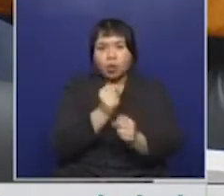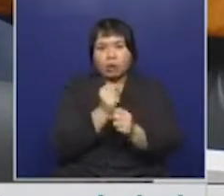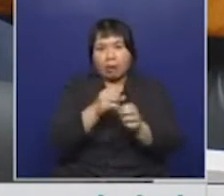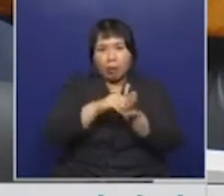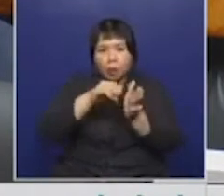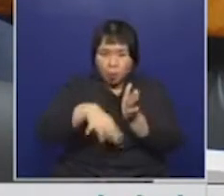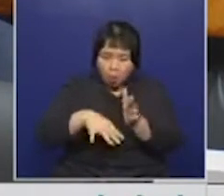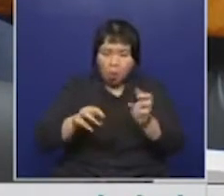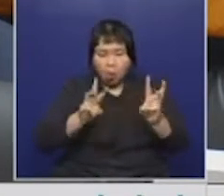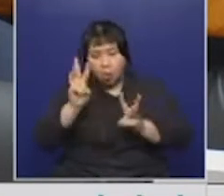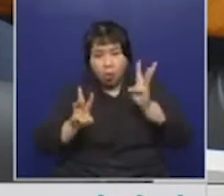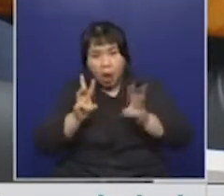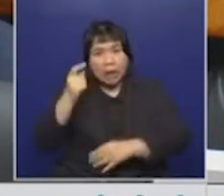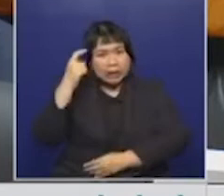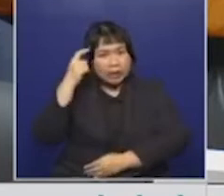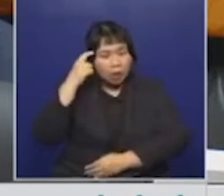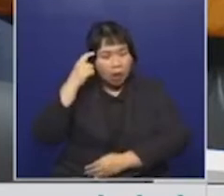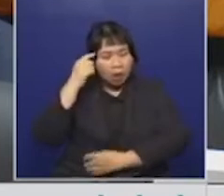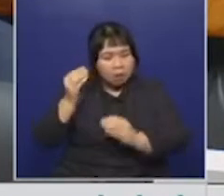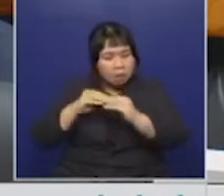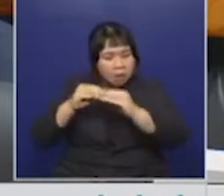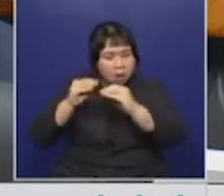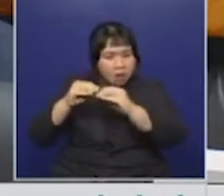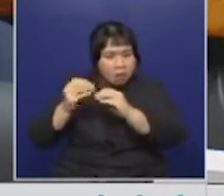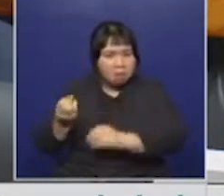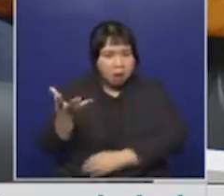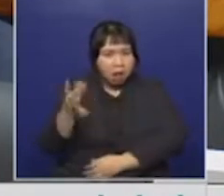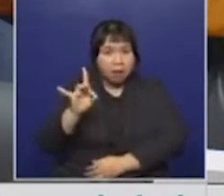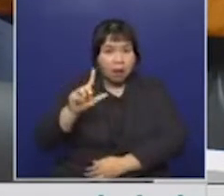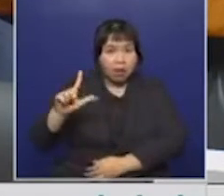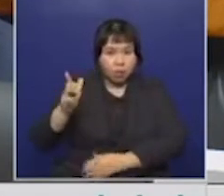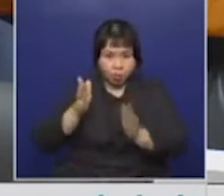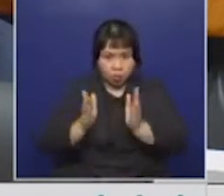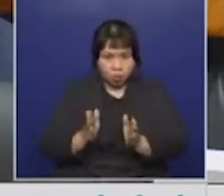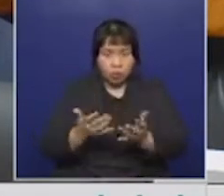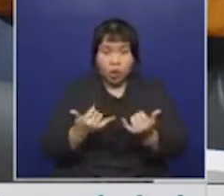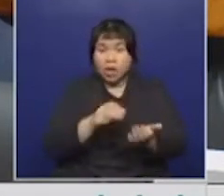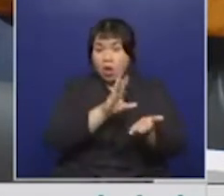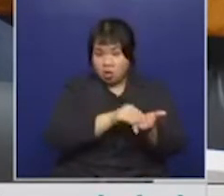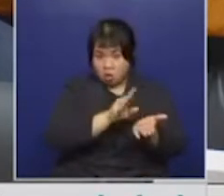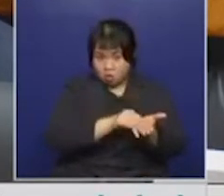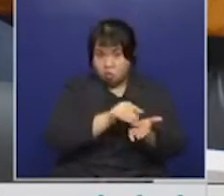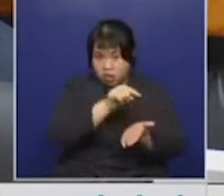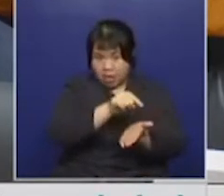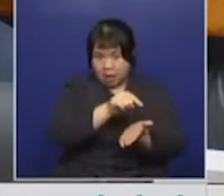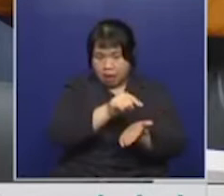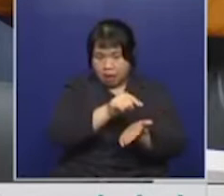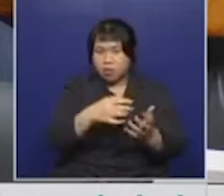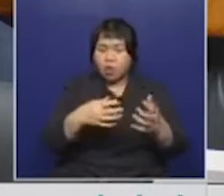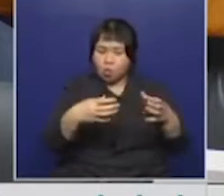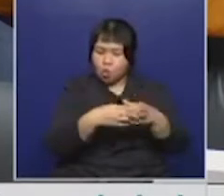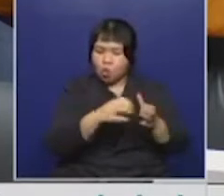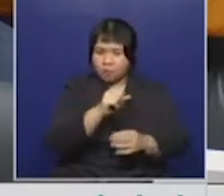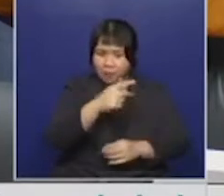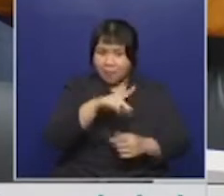ที่คาดการณ์ว่าจะมีมากกว่า 8ล้านคนโดยที่ข้อมูลจากสภาพัฒน์อ้างอิงการคาดการณ์